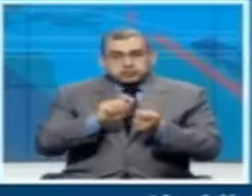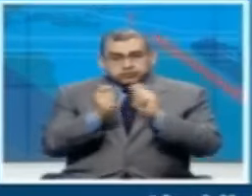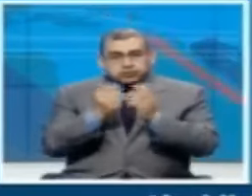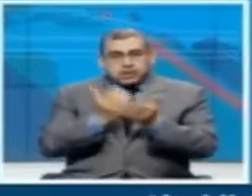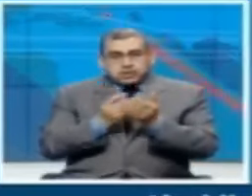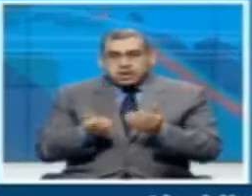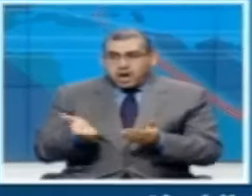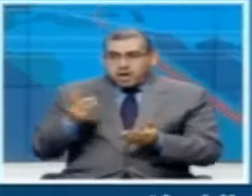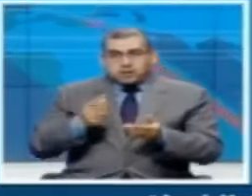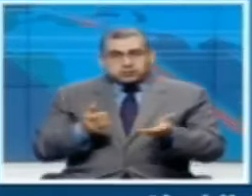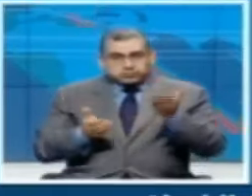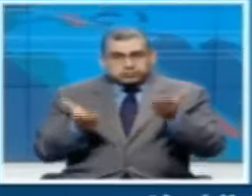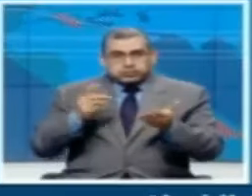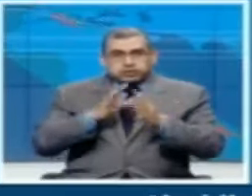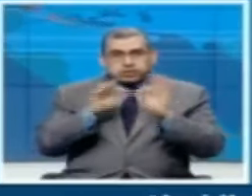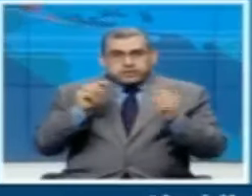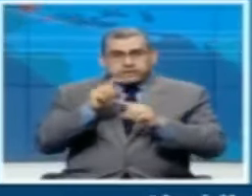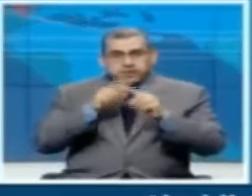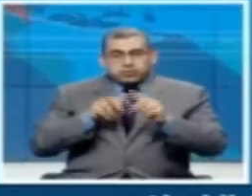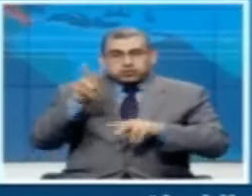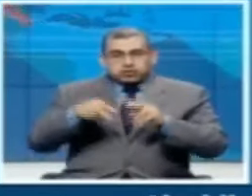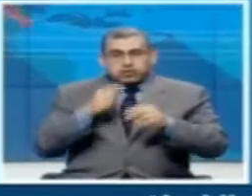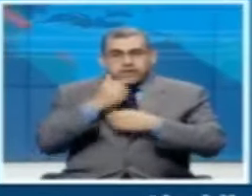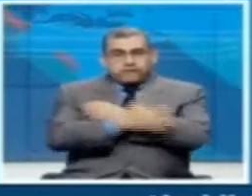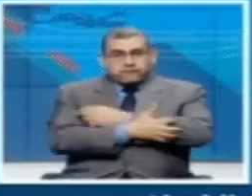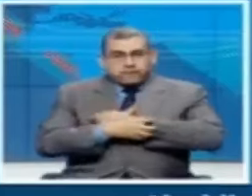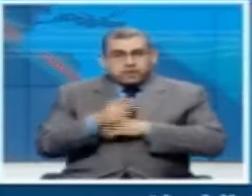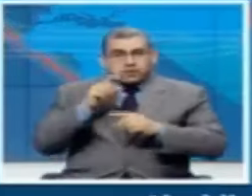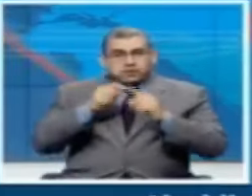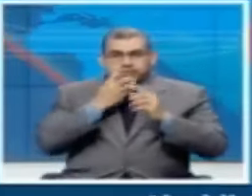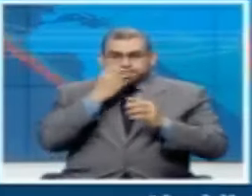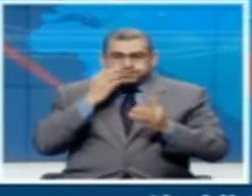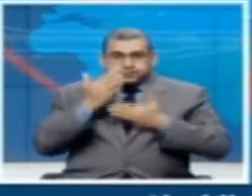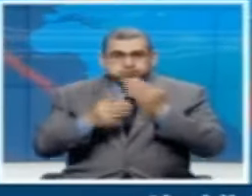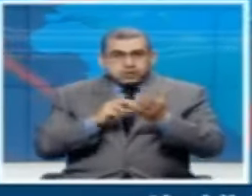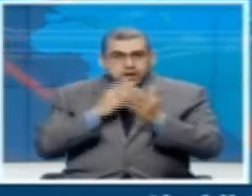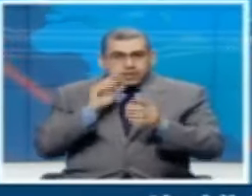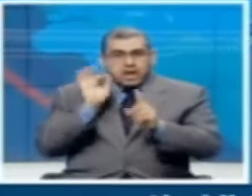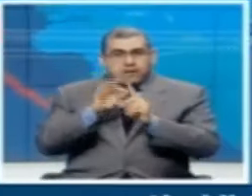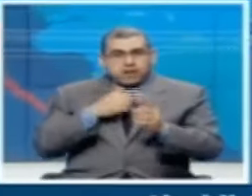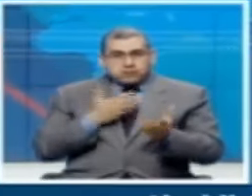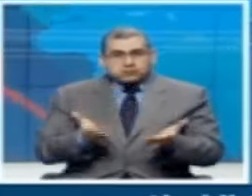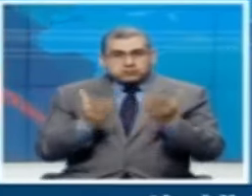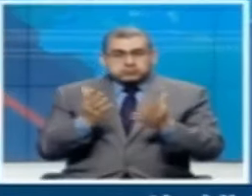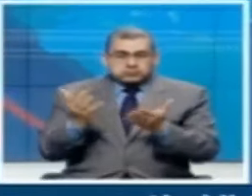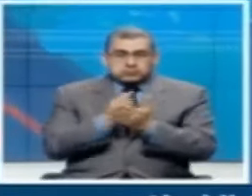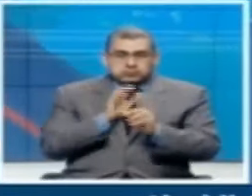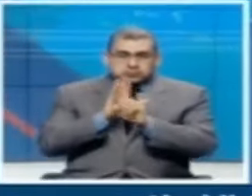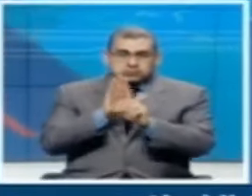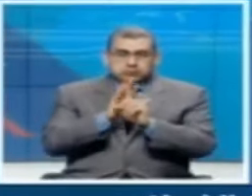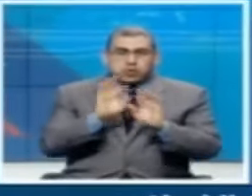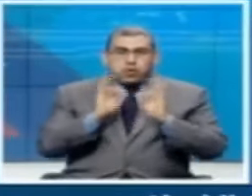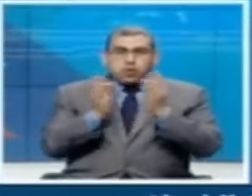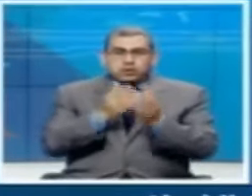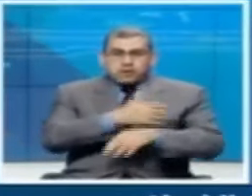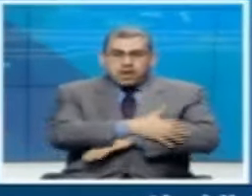الاقتصاديه بما يشمل نسب الشراء والفقر ونسب التضخم وذلك بهدف تحقيق افضل حمايه للاسر الاكثر